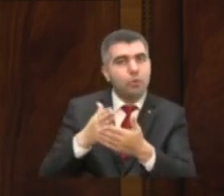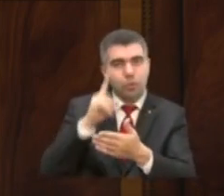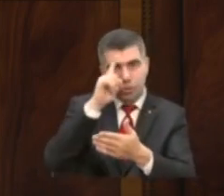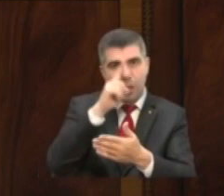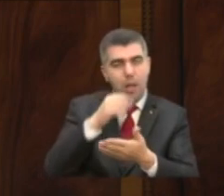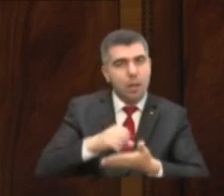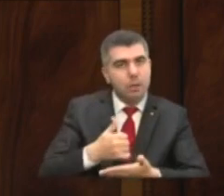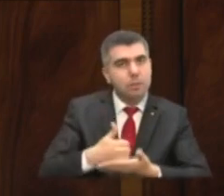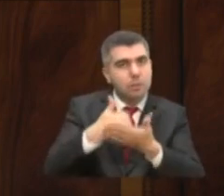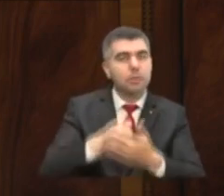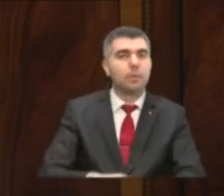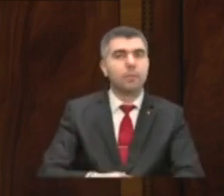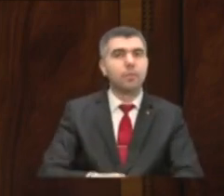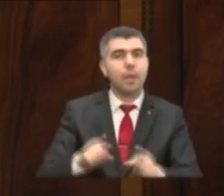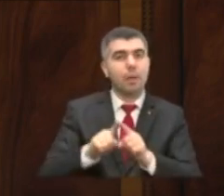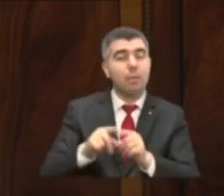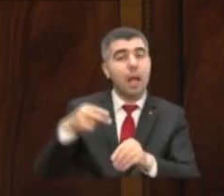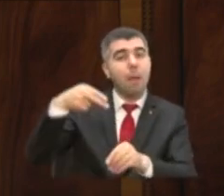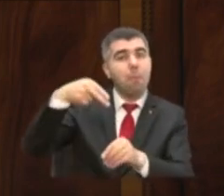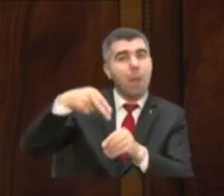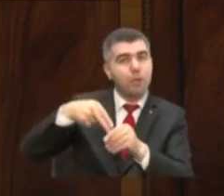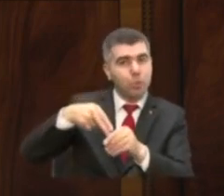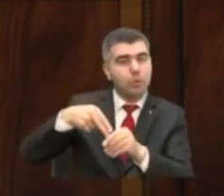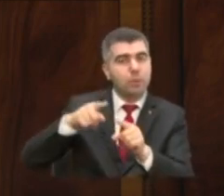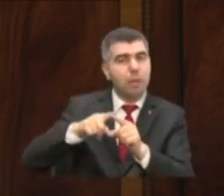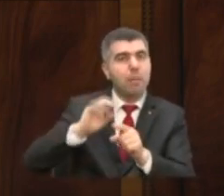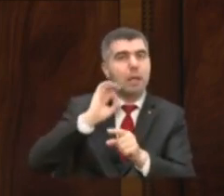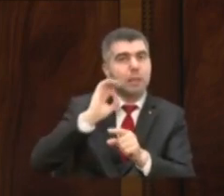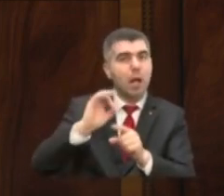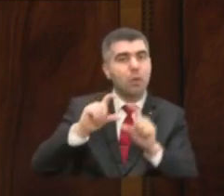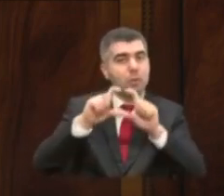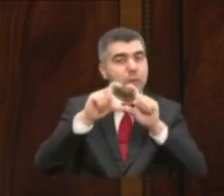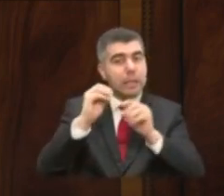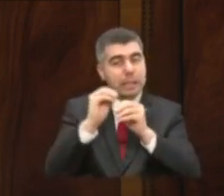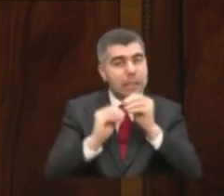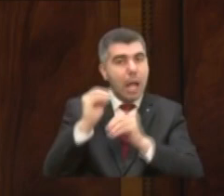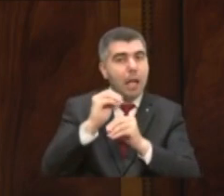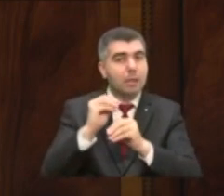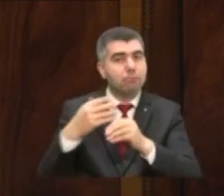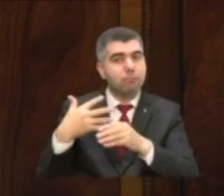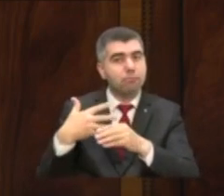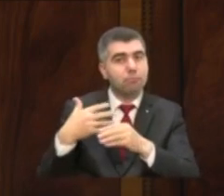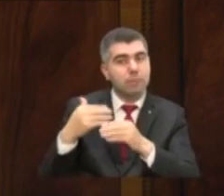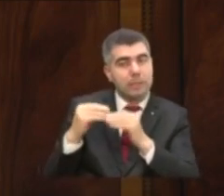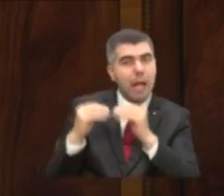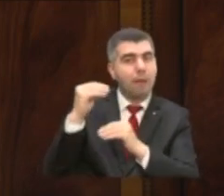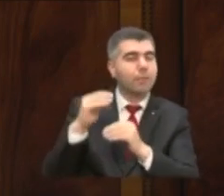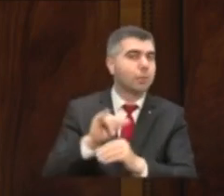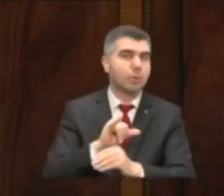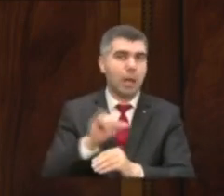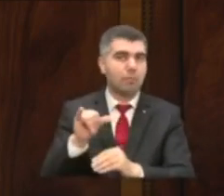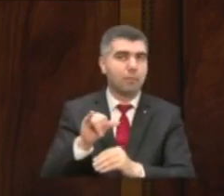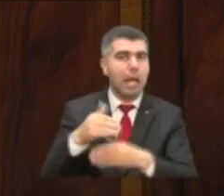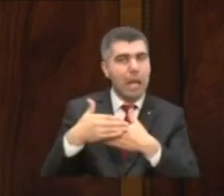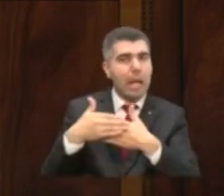تسفيق تسقيف ثمن المحروقات باقي إن شاء الله ملتزمين به ونحن غادي نمشيو ليه في